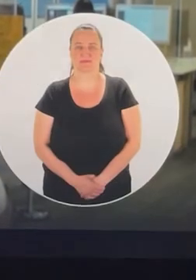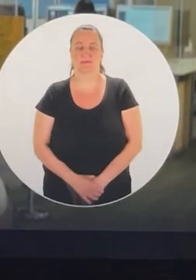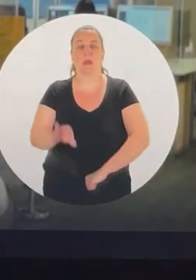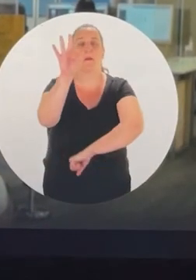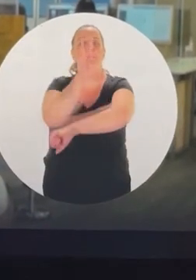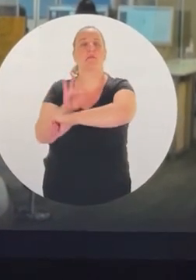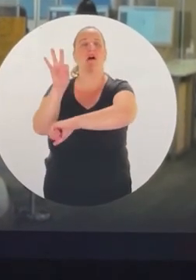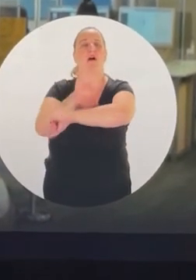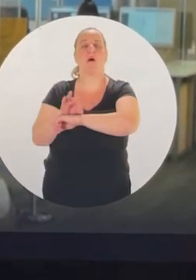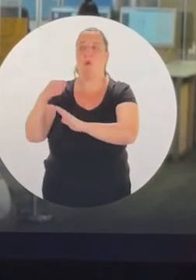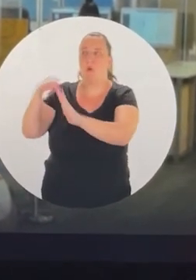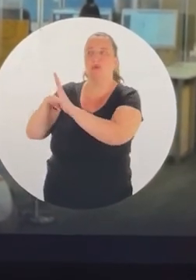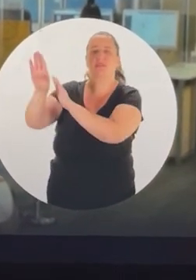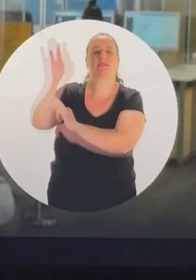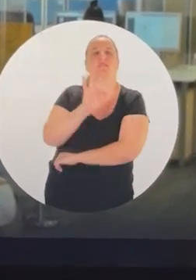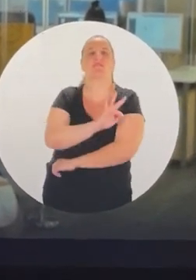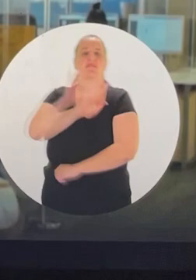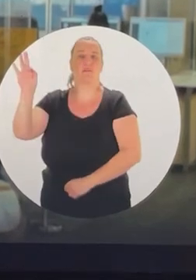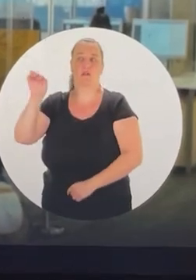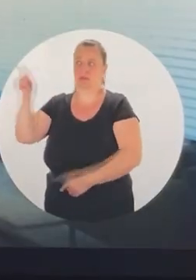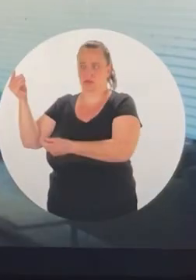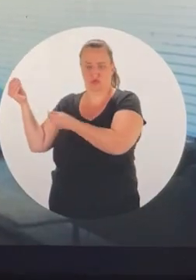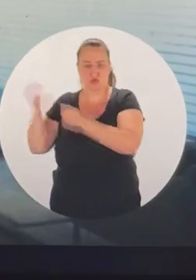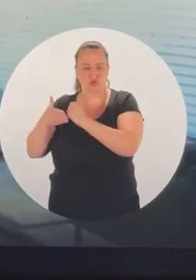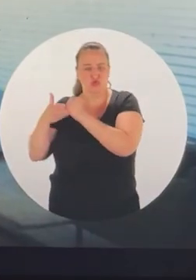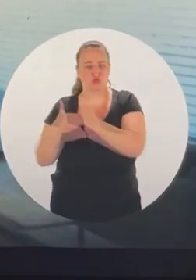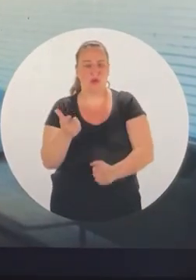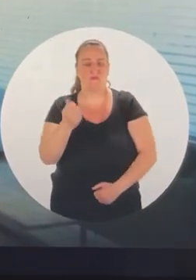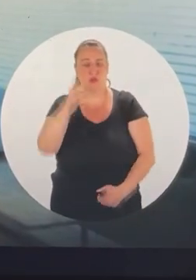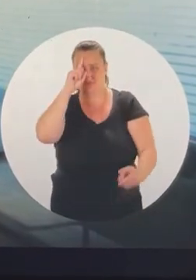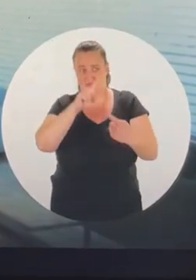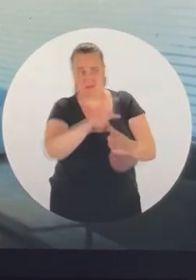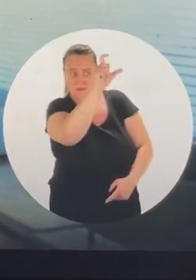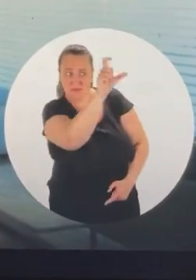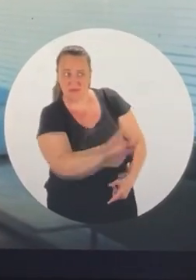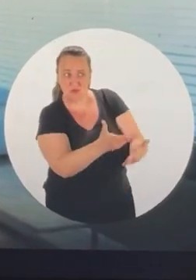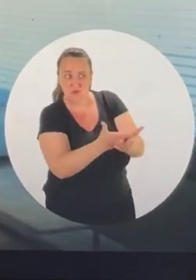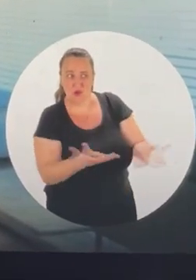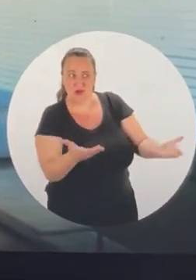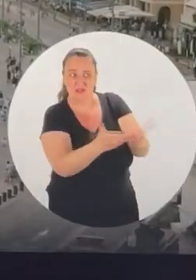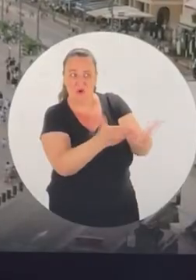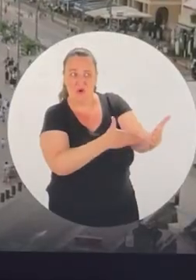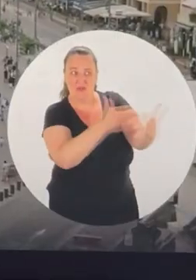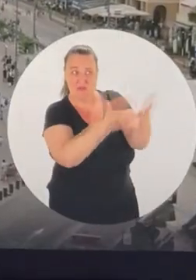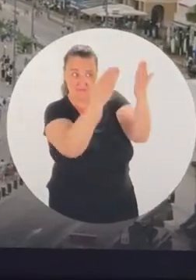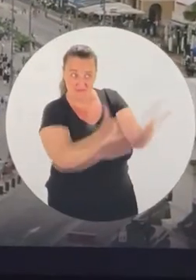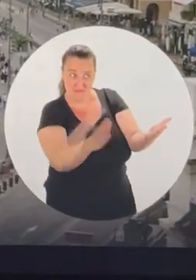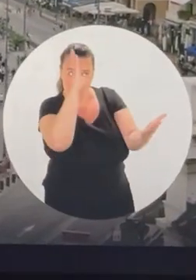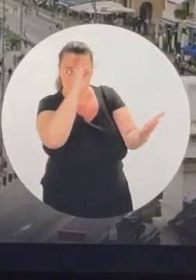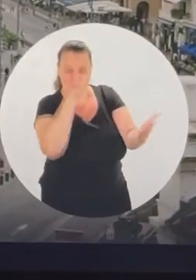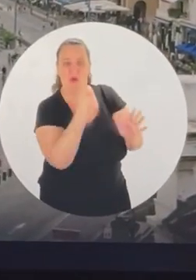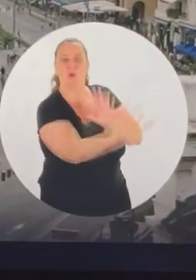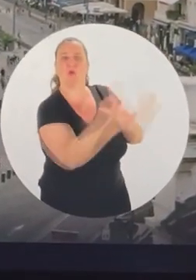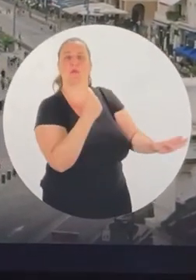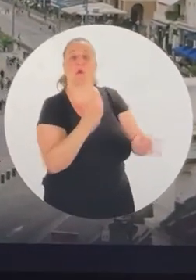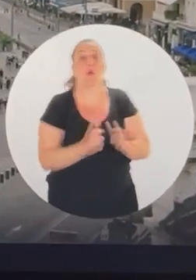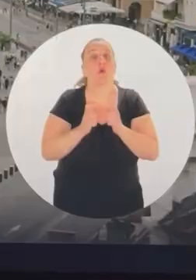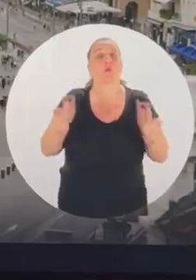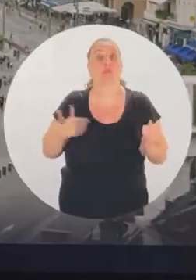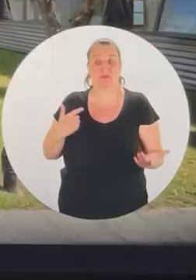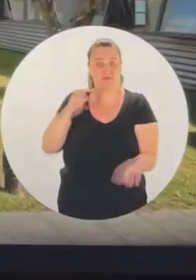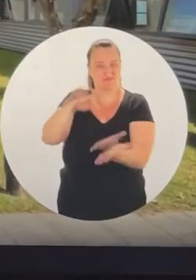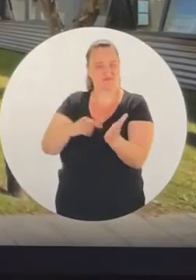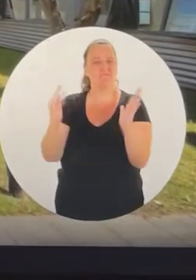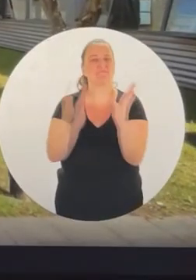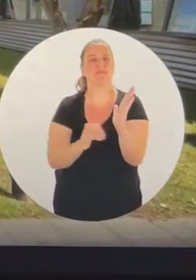Grâce à France Relance, nous avons pu bénéficier d'un soutien financier pour le recrutement d'un apprenti en situation de handicap. Notre entreprise, située à